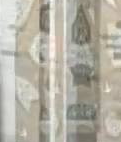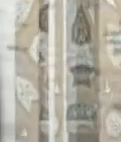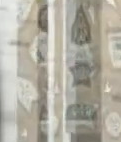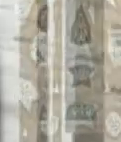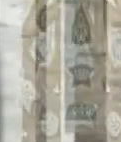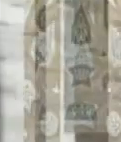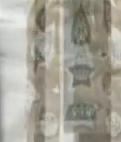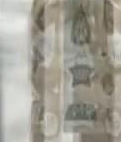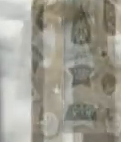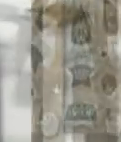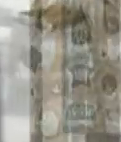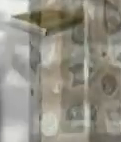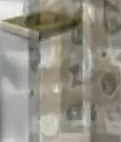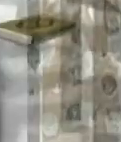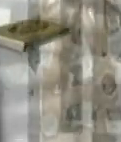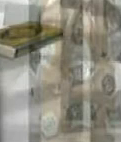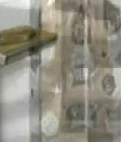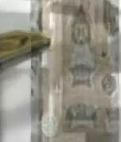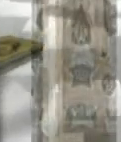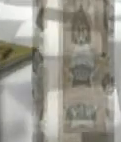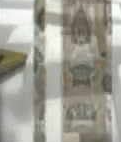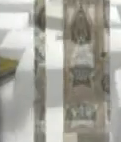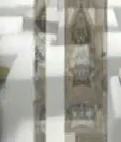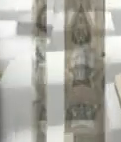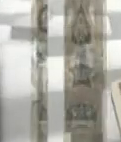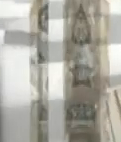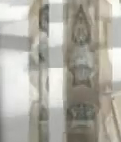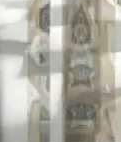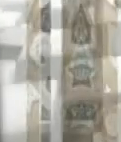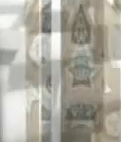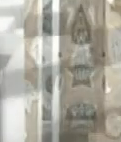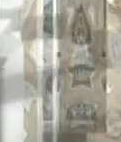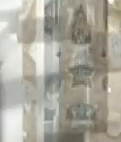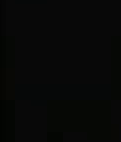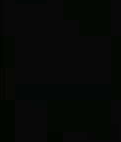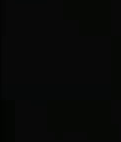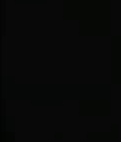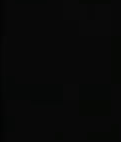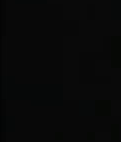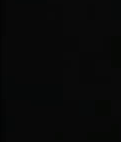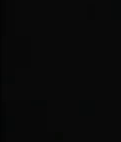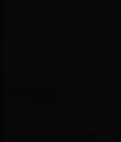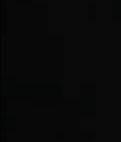يا ودود يا كريم يا ودود.